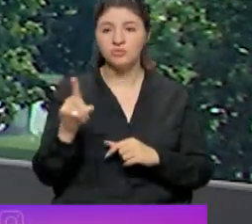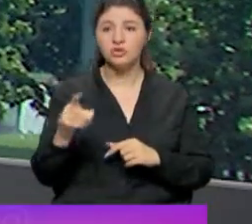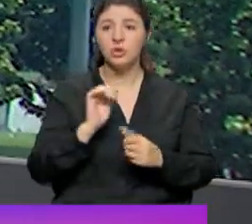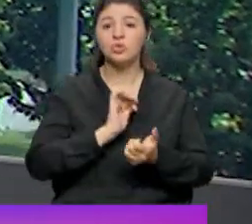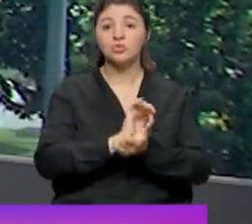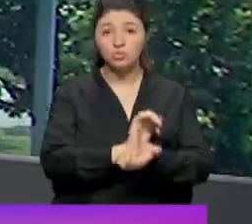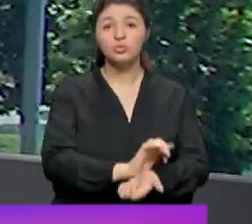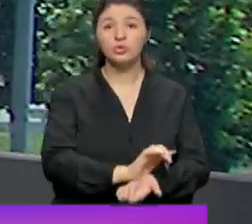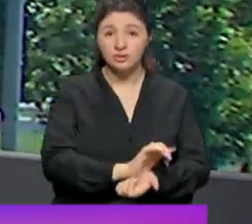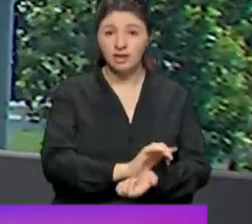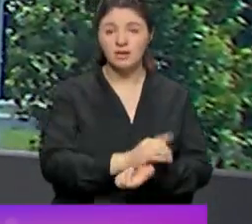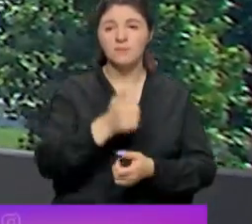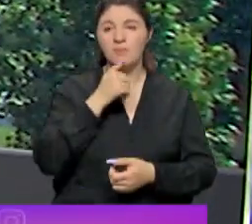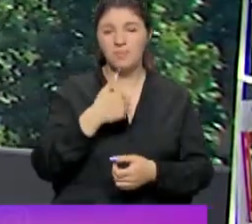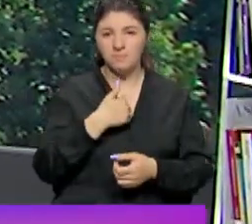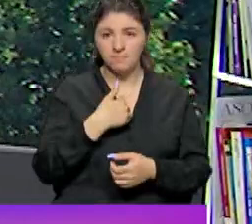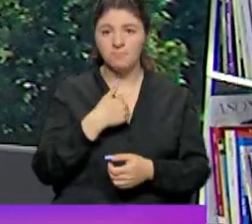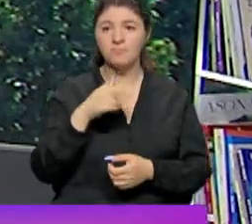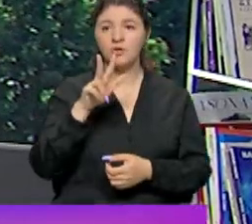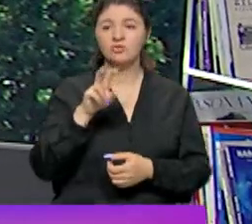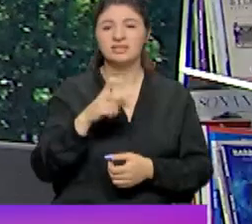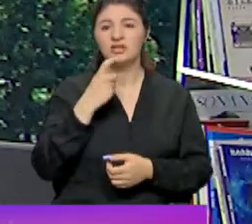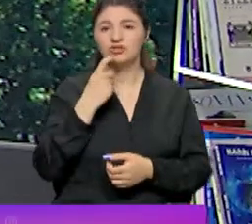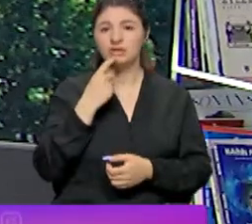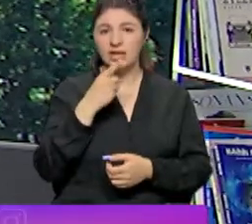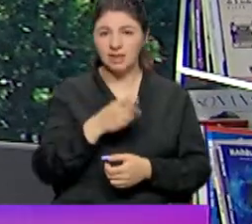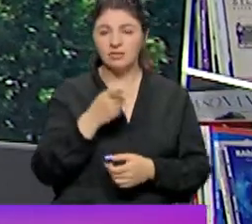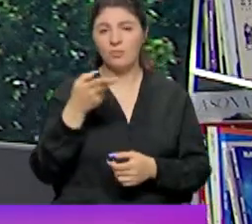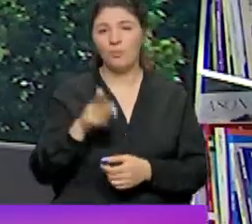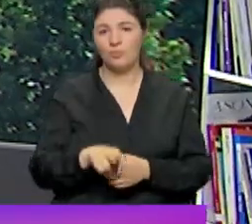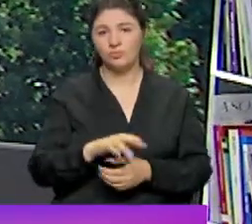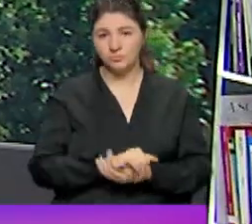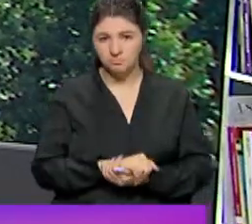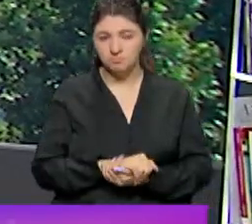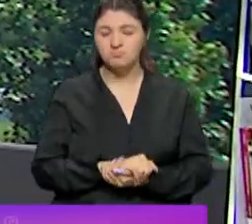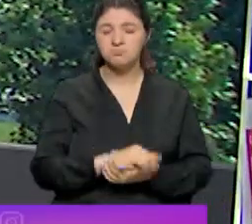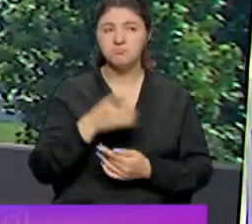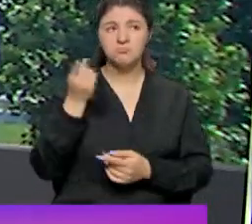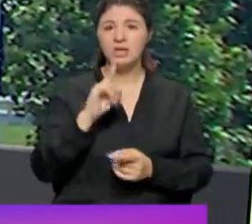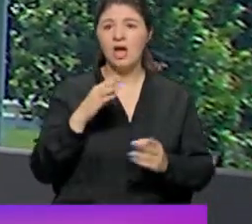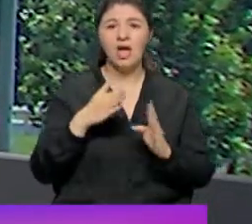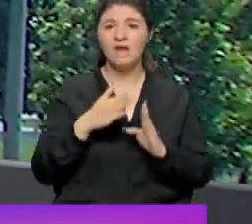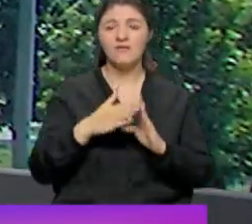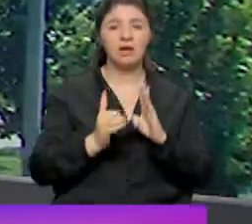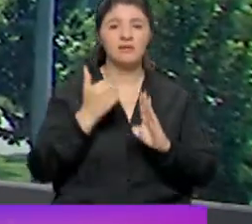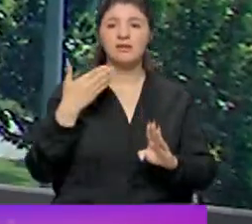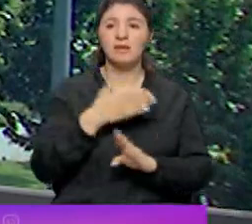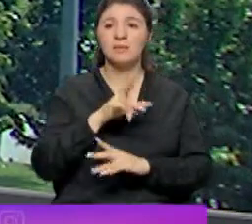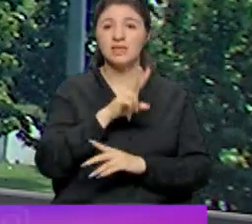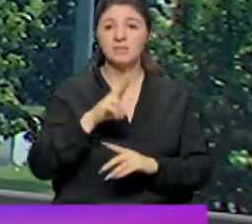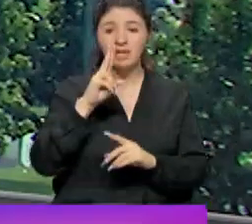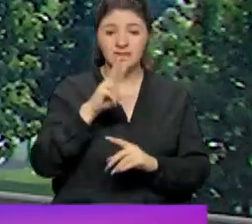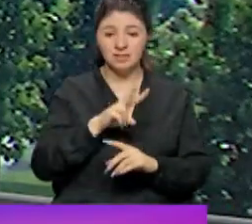tutuklu iken babam 38 yaşındayken vefat etti bir daha evine dönemedi